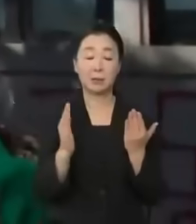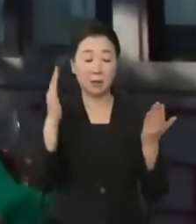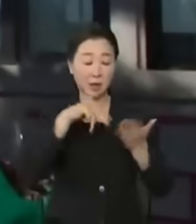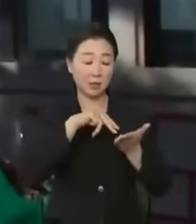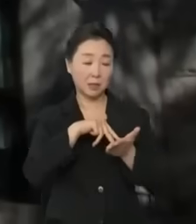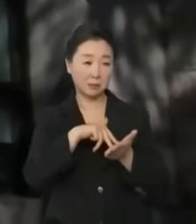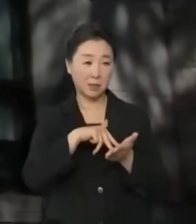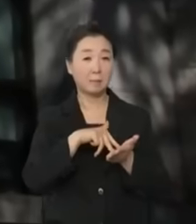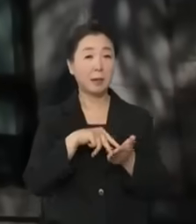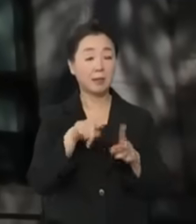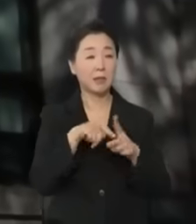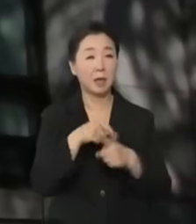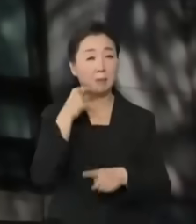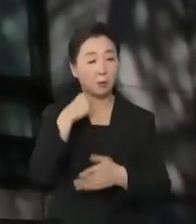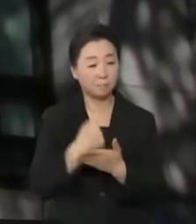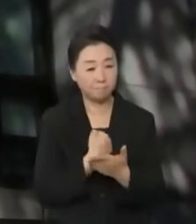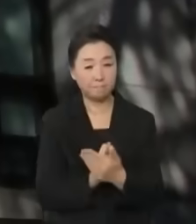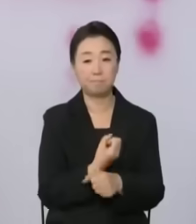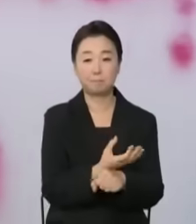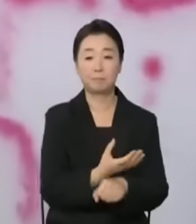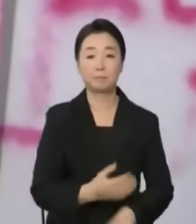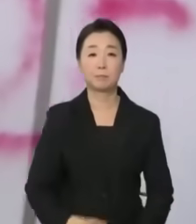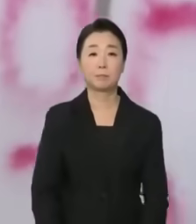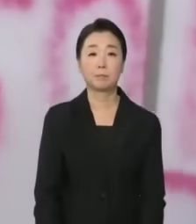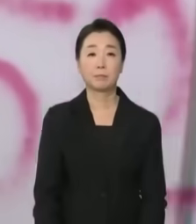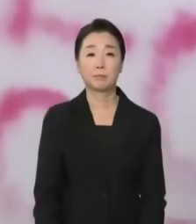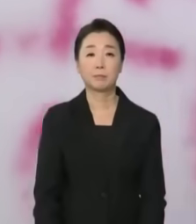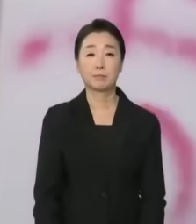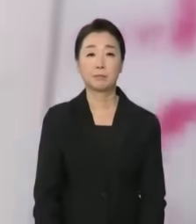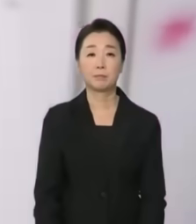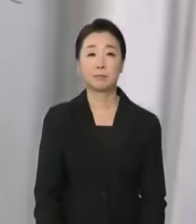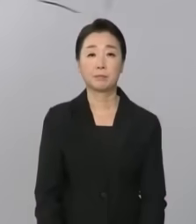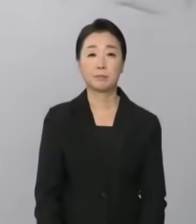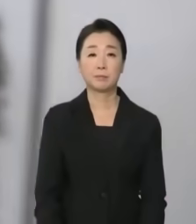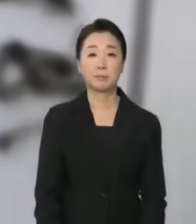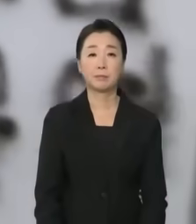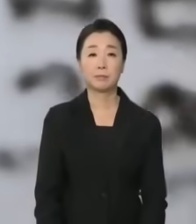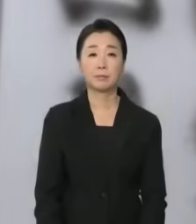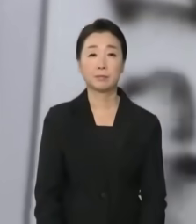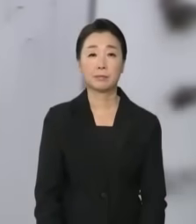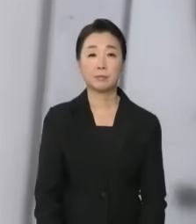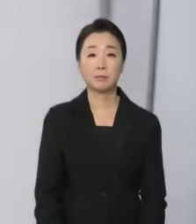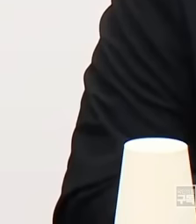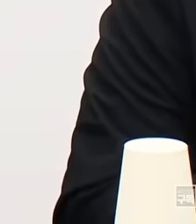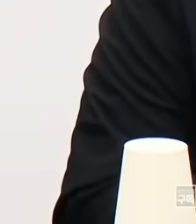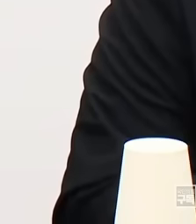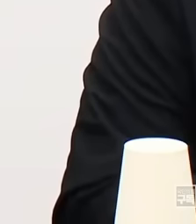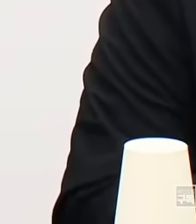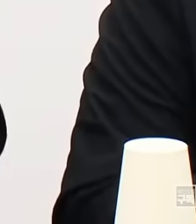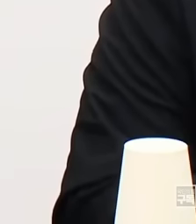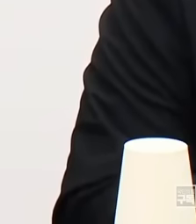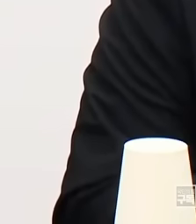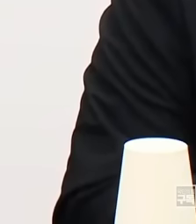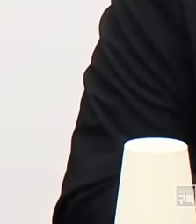못해 유감스럽게 생각한다고 했습니다. JTBC 한민정입니다.